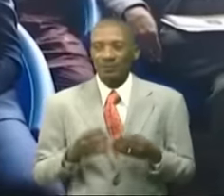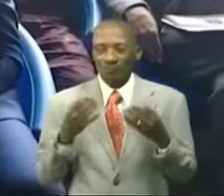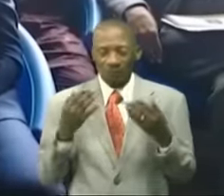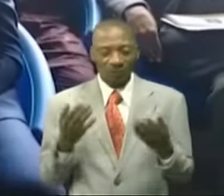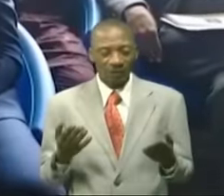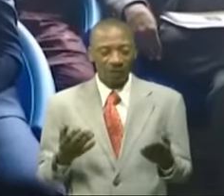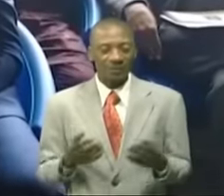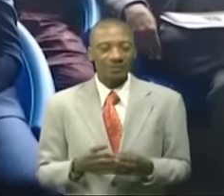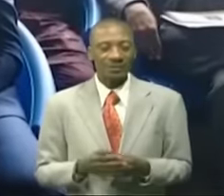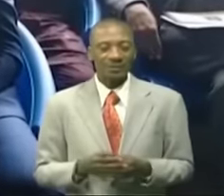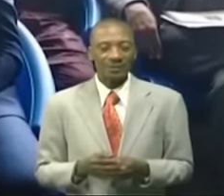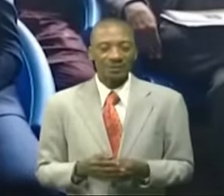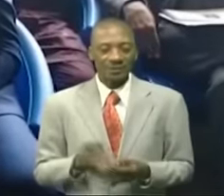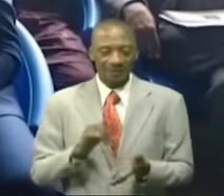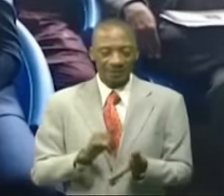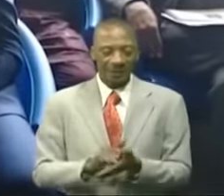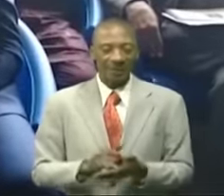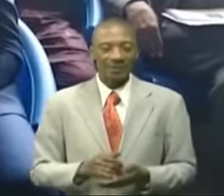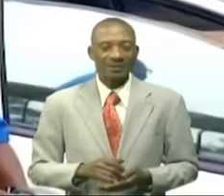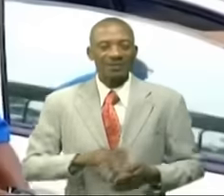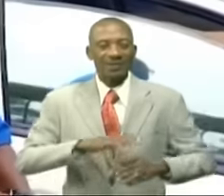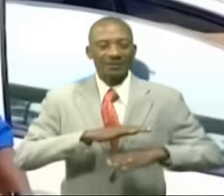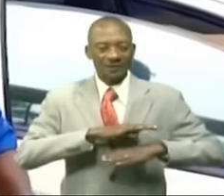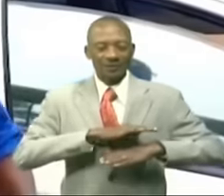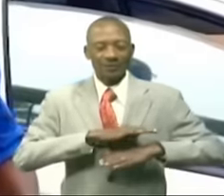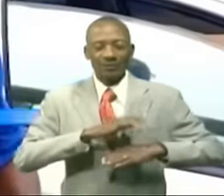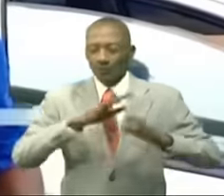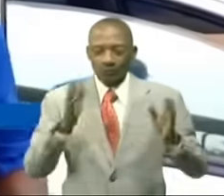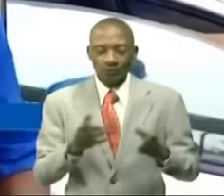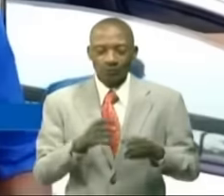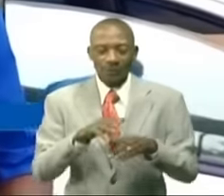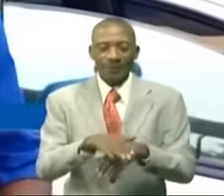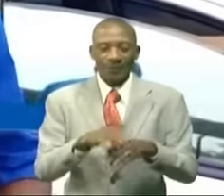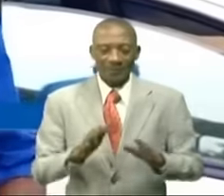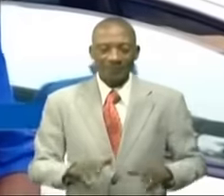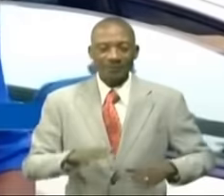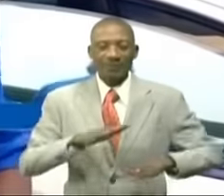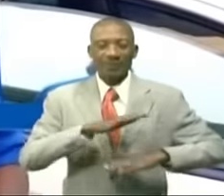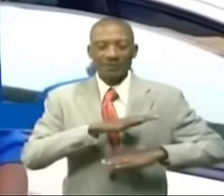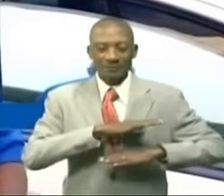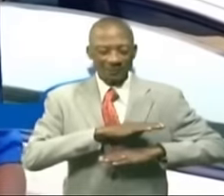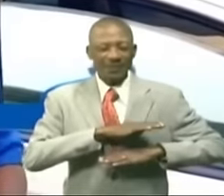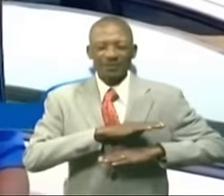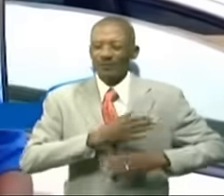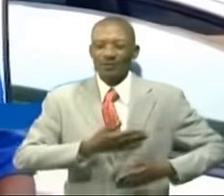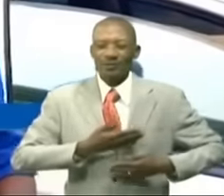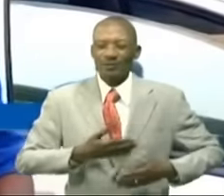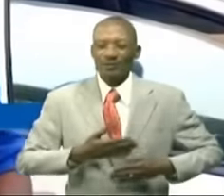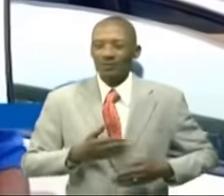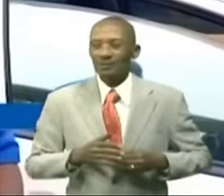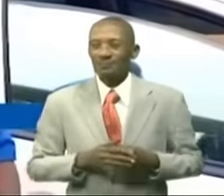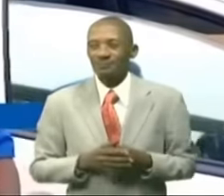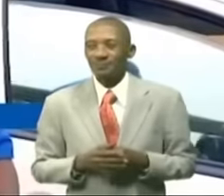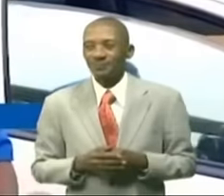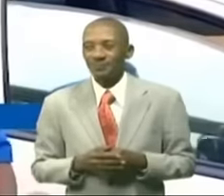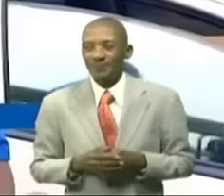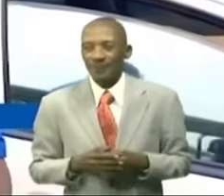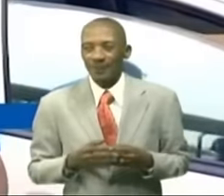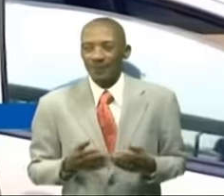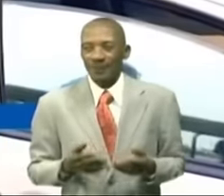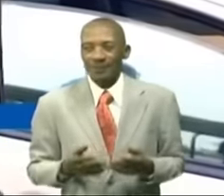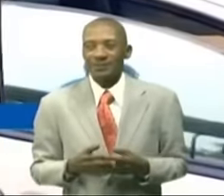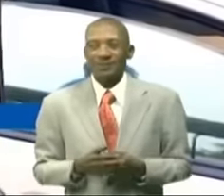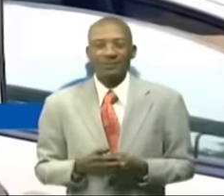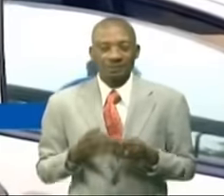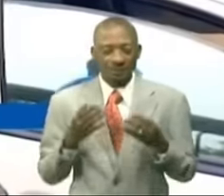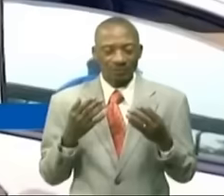de satisfaction du côté des participants. Vous constatez l'engagement de tous les participants. Et tous ceux qui nous ont rejoints venant de